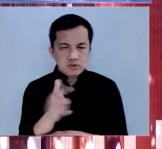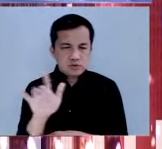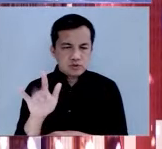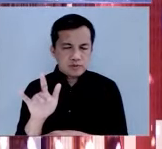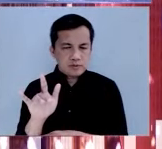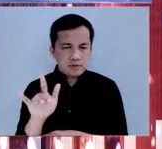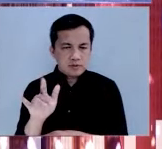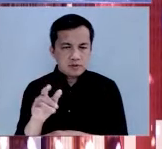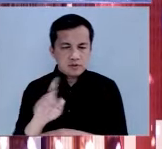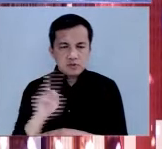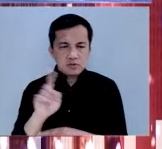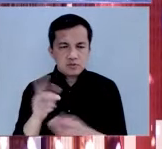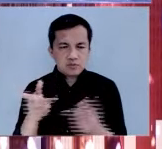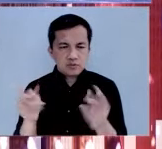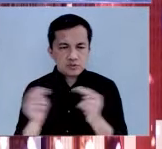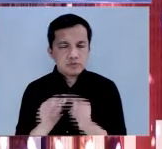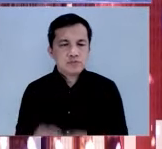what